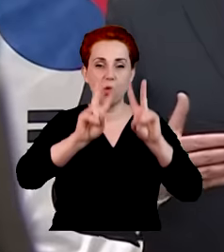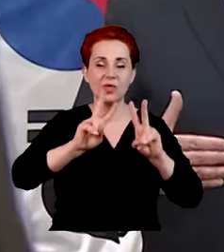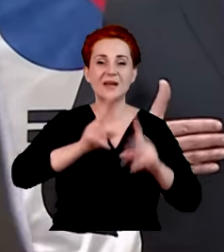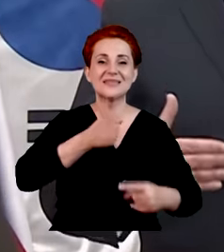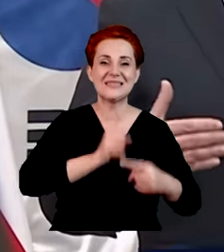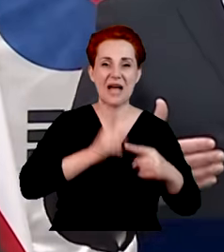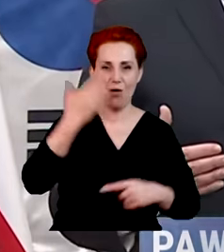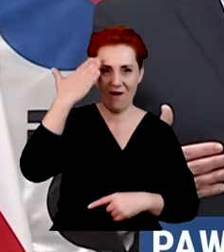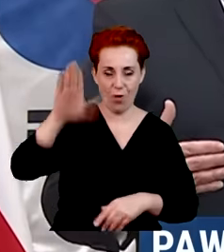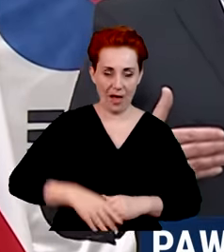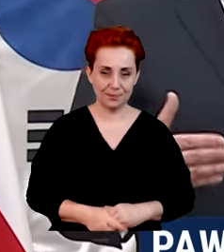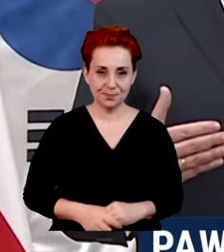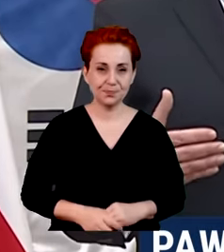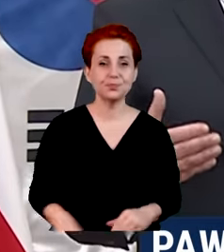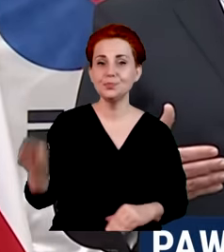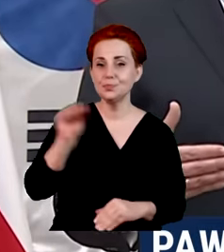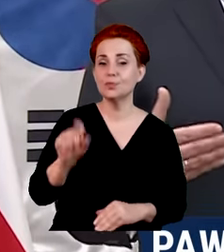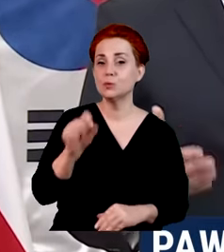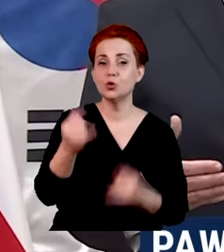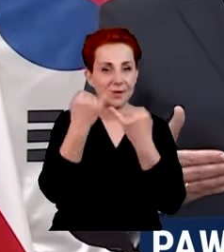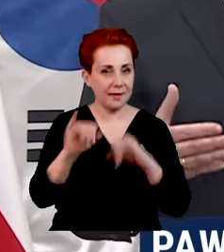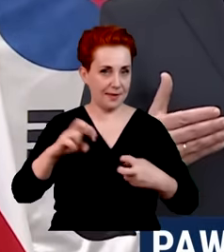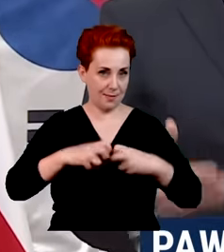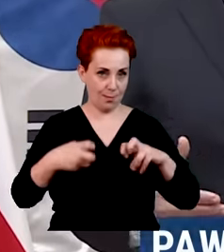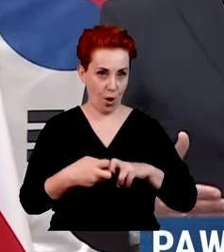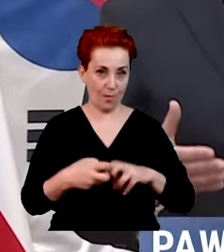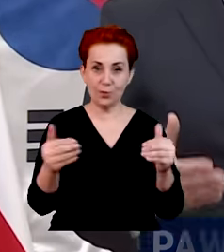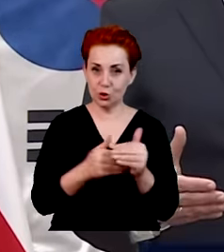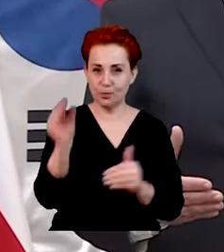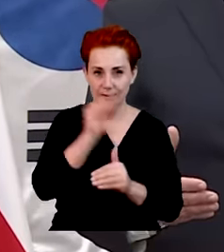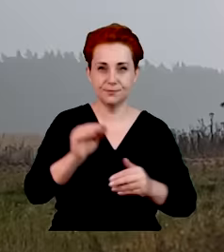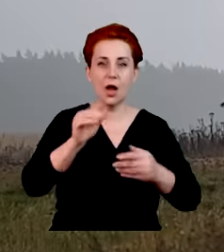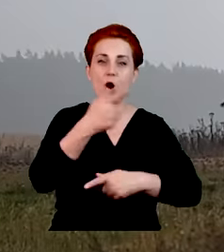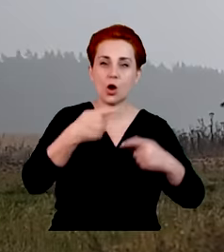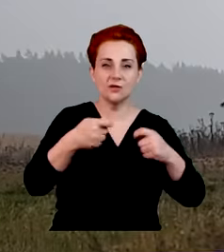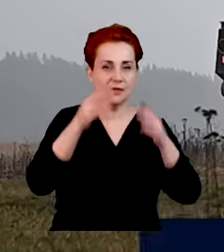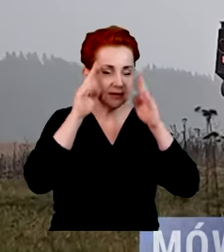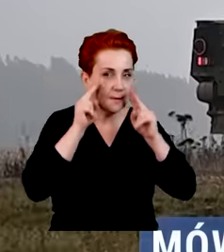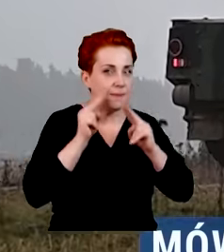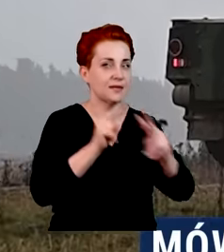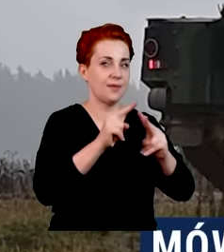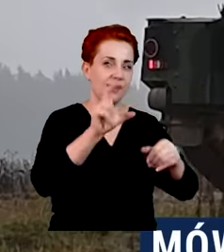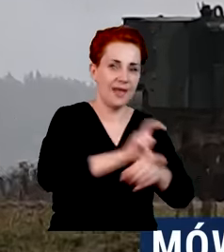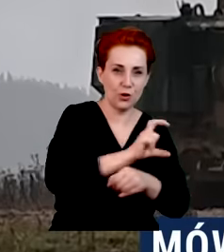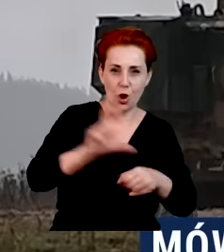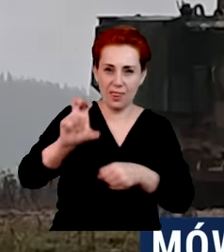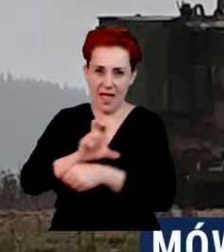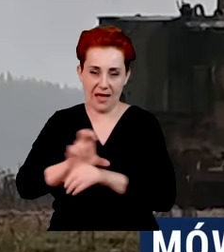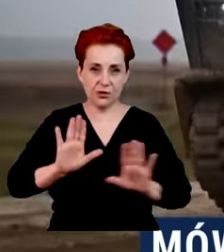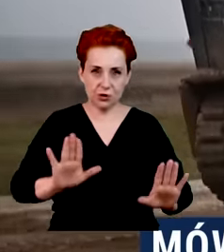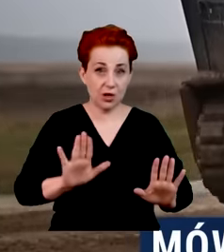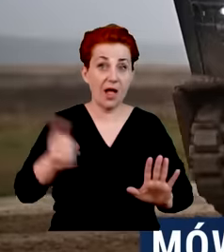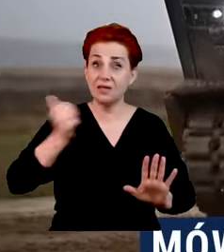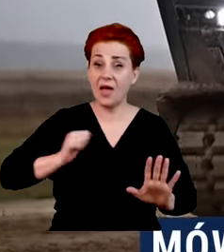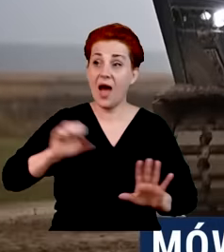jest jeszcze jeden problem który musi być rozwiązany w sensie technologicznym i technicznym ale nie czekamy do końca na